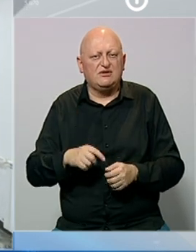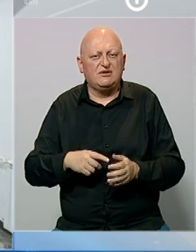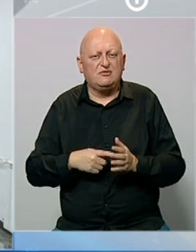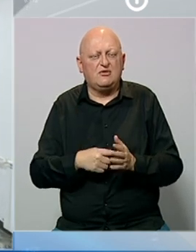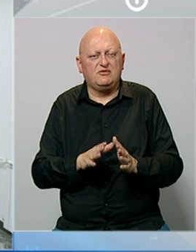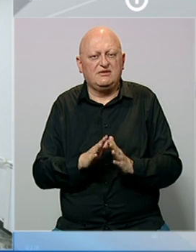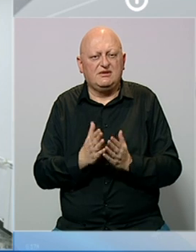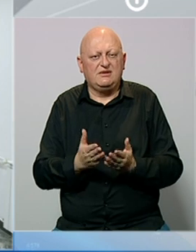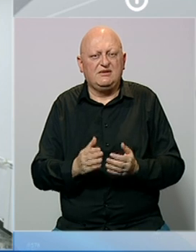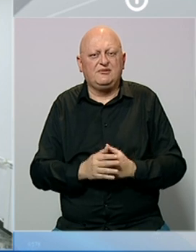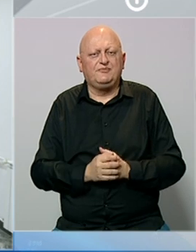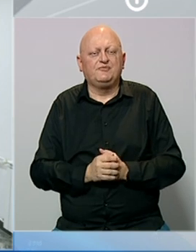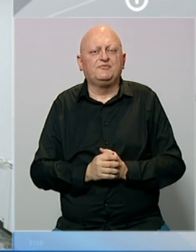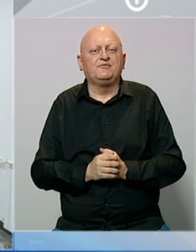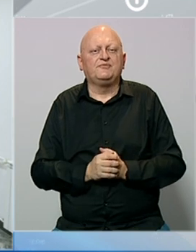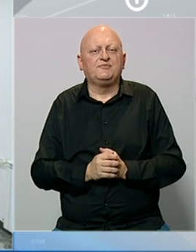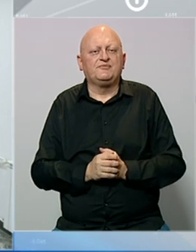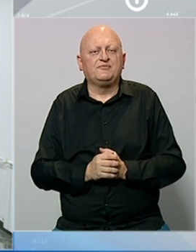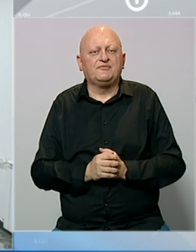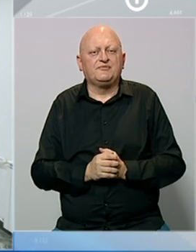radionice i promocije knjiga.